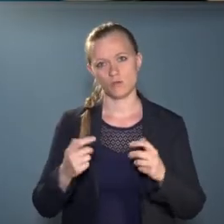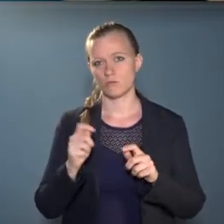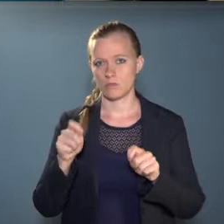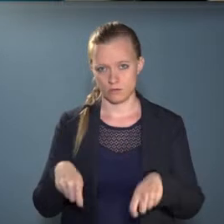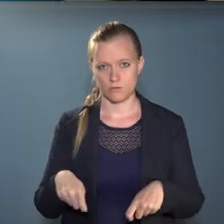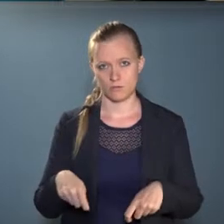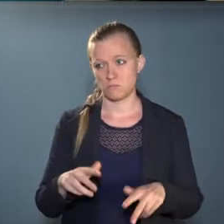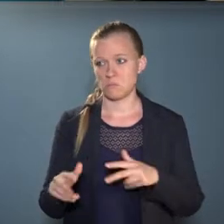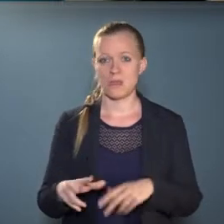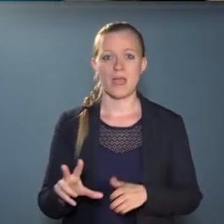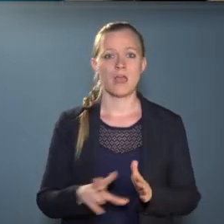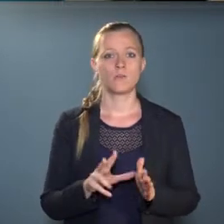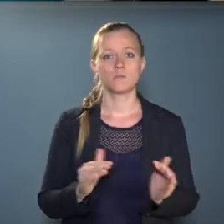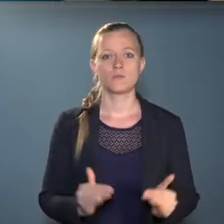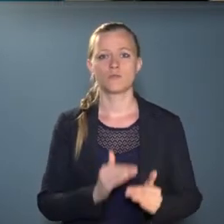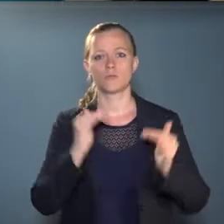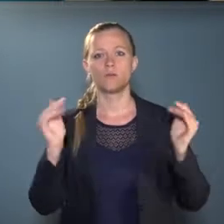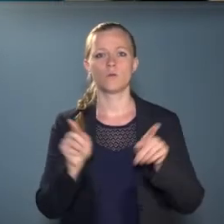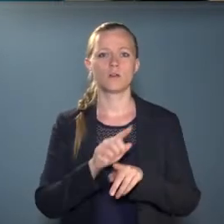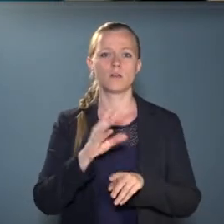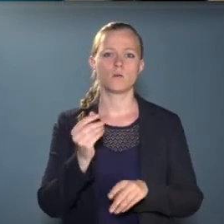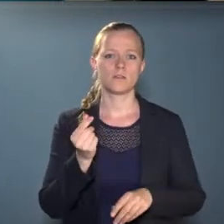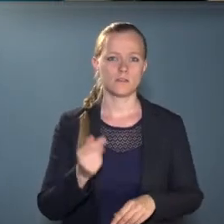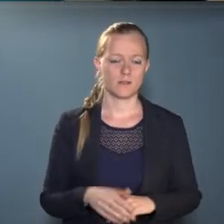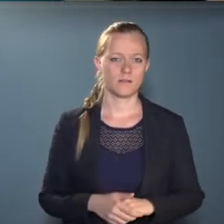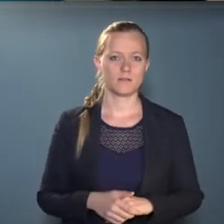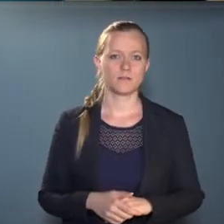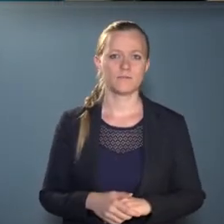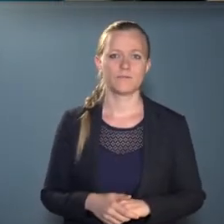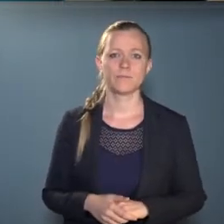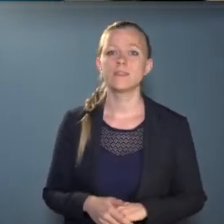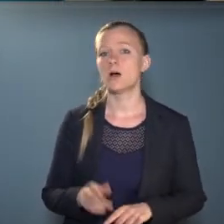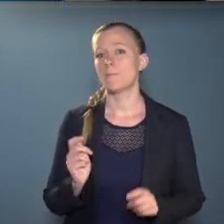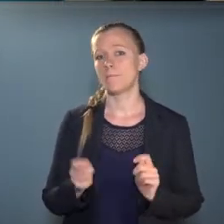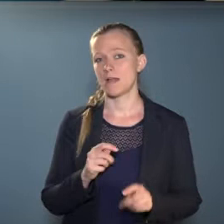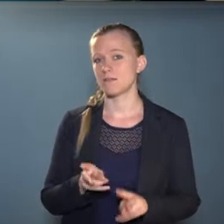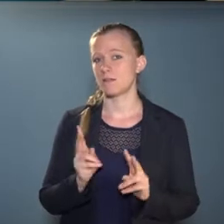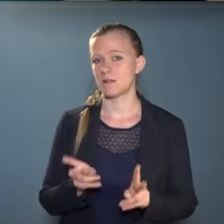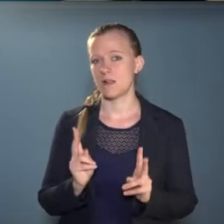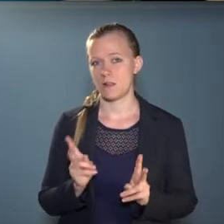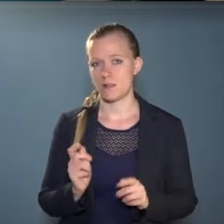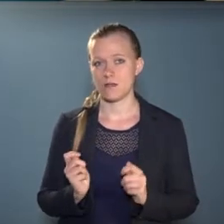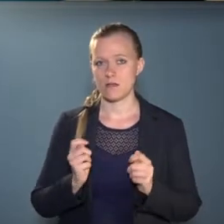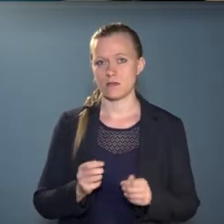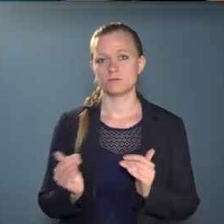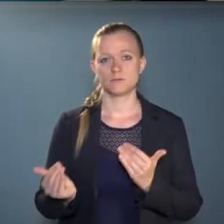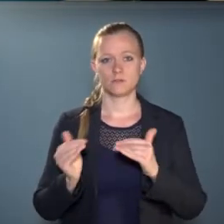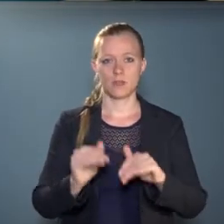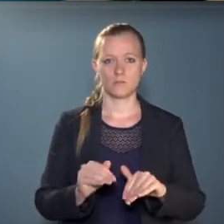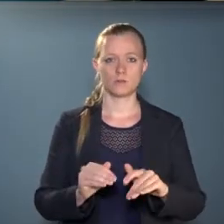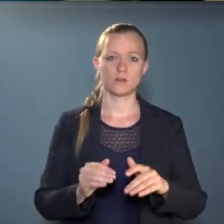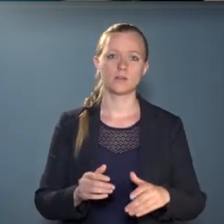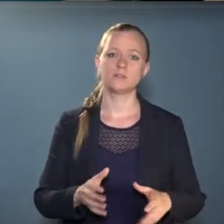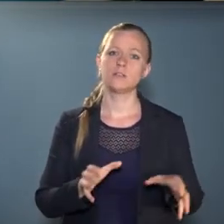döntött, hogy majdnem háromszorosára növeli azt az összeget, amellyel megpályázható módon támogatja